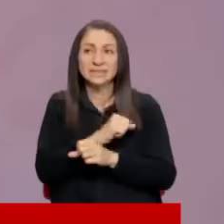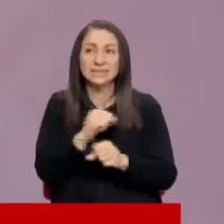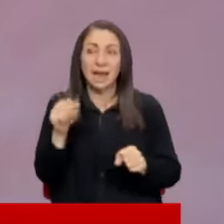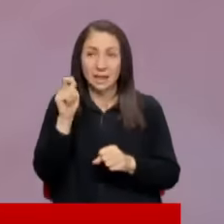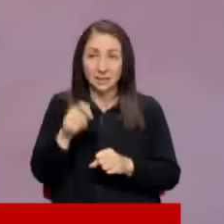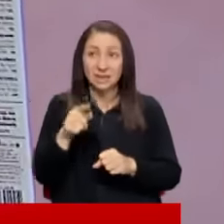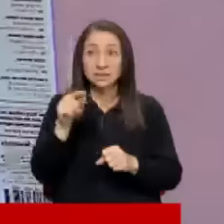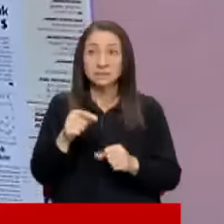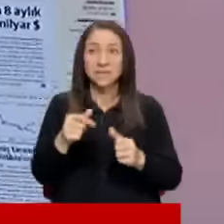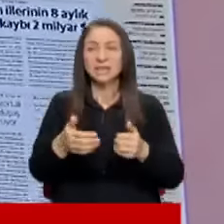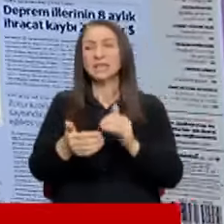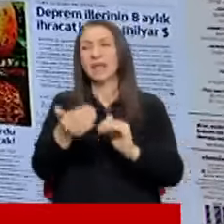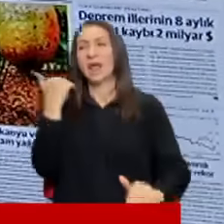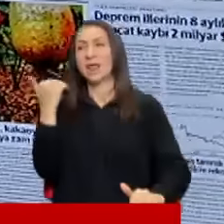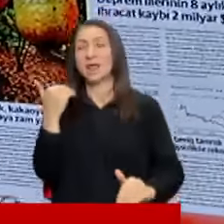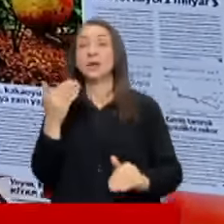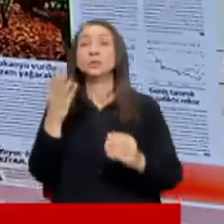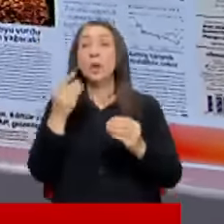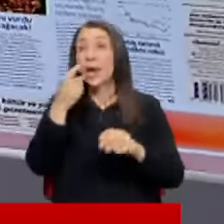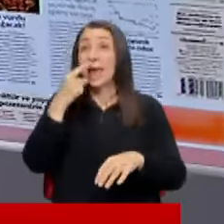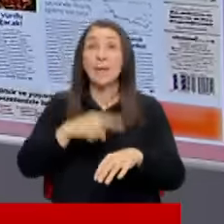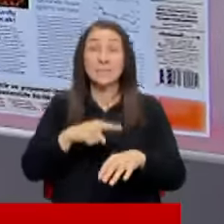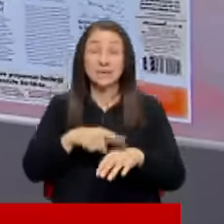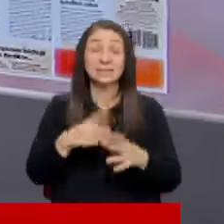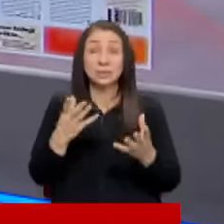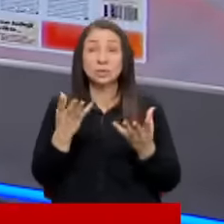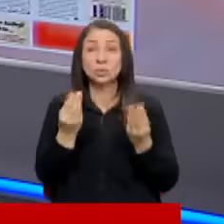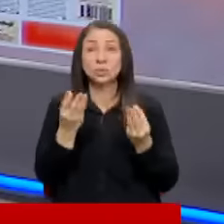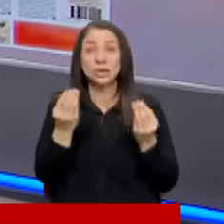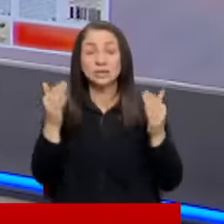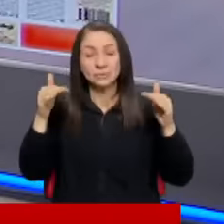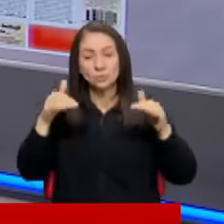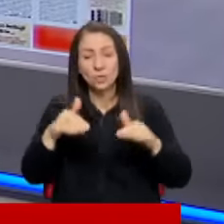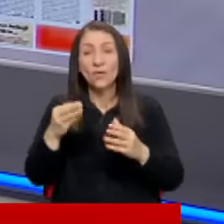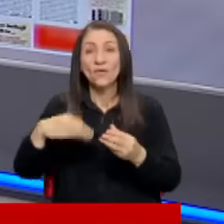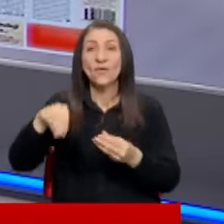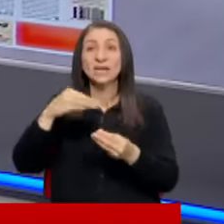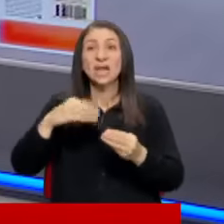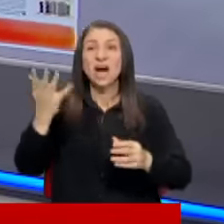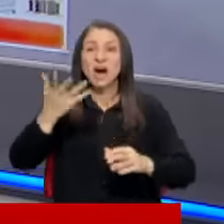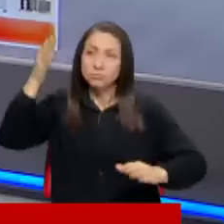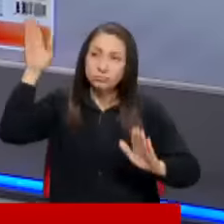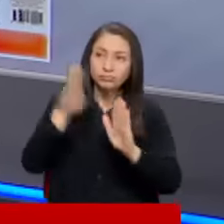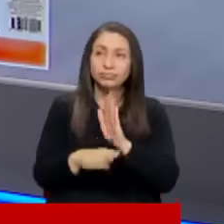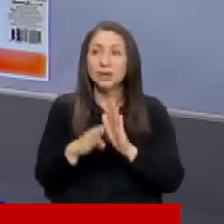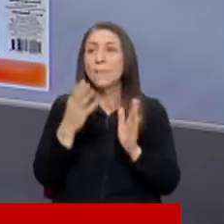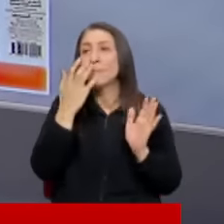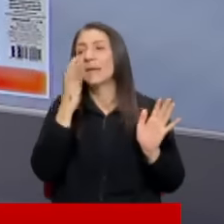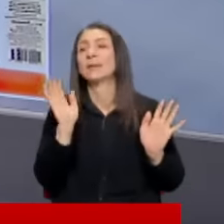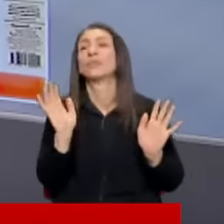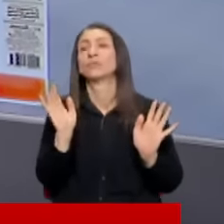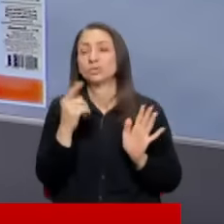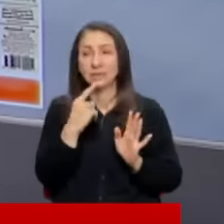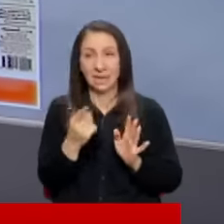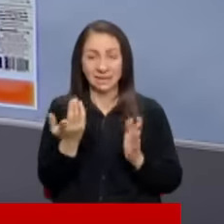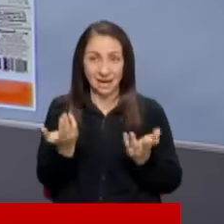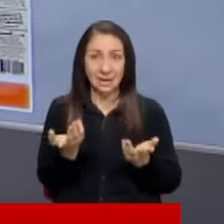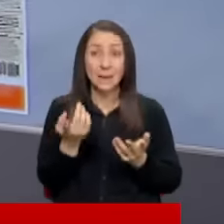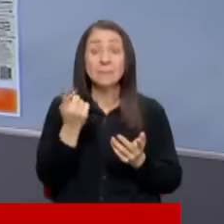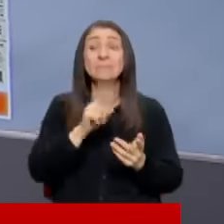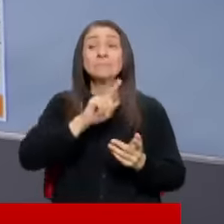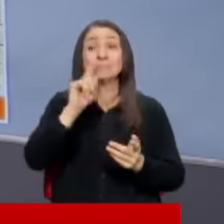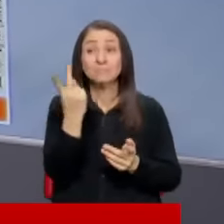etti. Şimdi de geri çekildi. Son derece eminiz ki yumuşak iniş olacak. Öyle faizde sert bir iniş beklemiyoruz diyenler. Bir